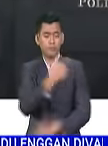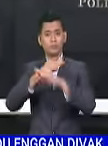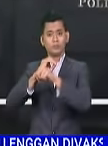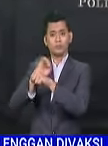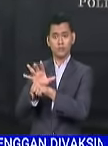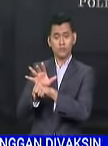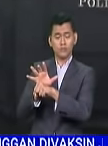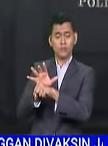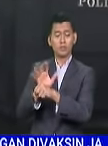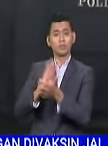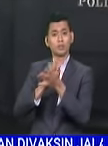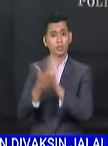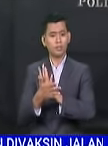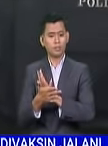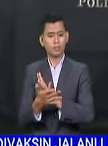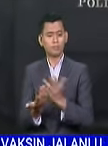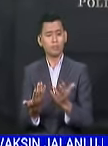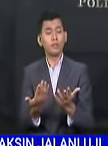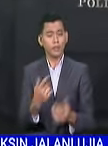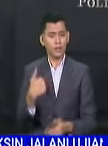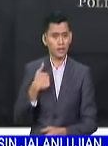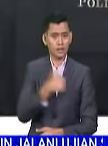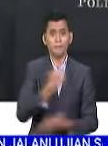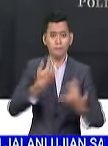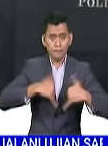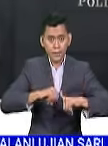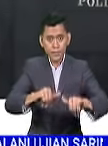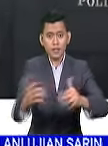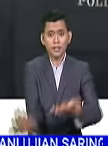adat. Jadi no point kita masih lagi